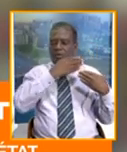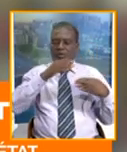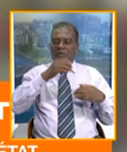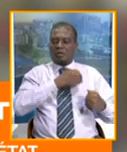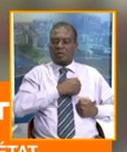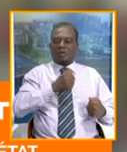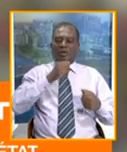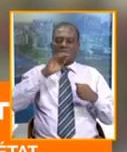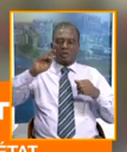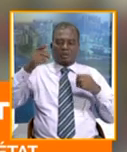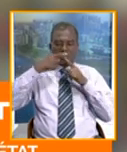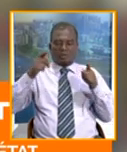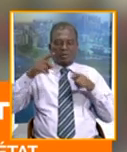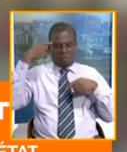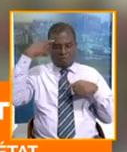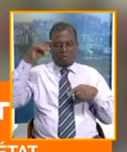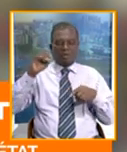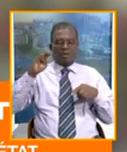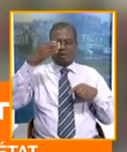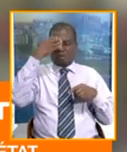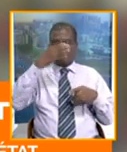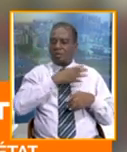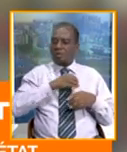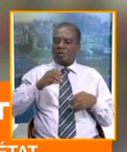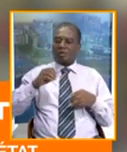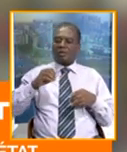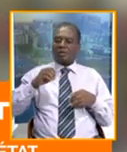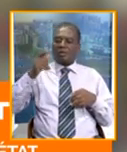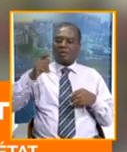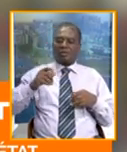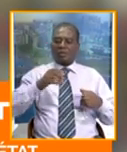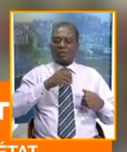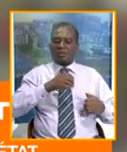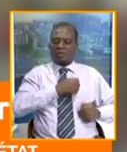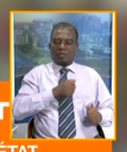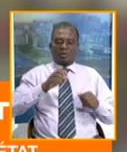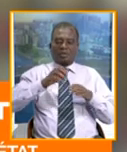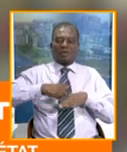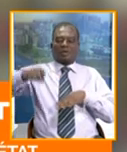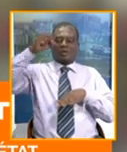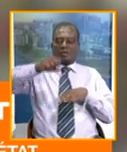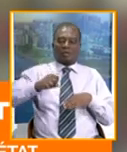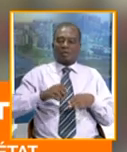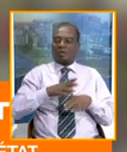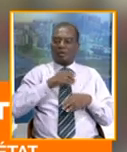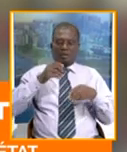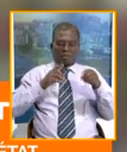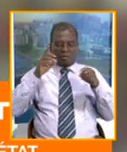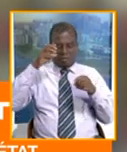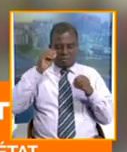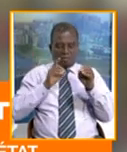d'état-major général des armées, Monsieur le général du corps d'armée, commandant supérieur de la gendarmerie nationale. Monsieur l'administrateur